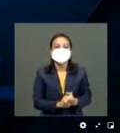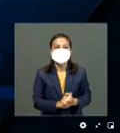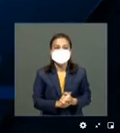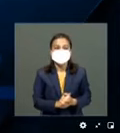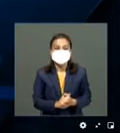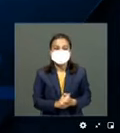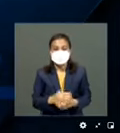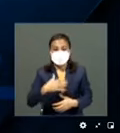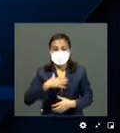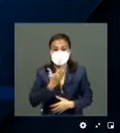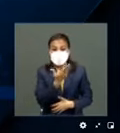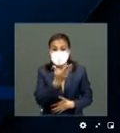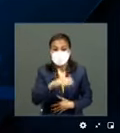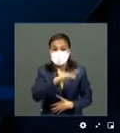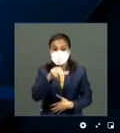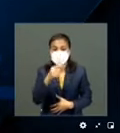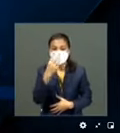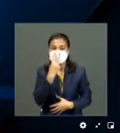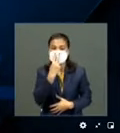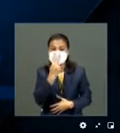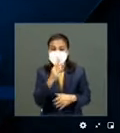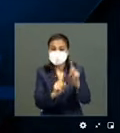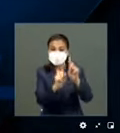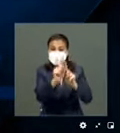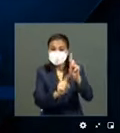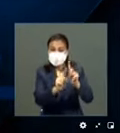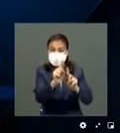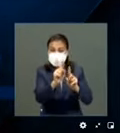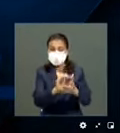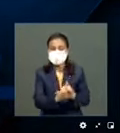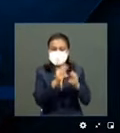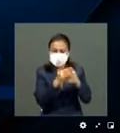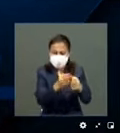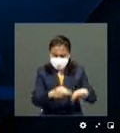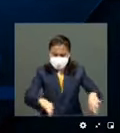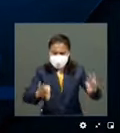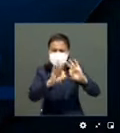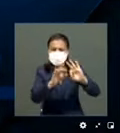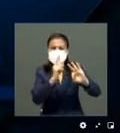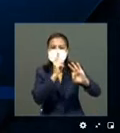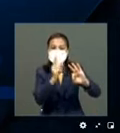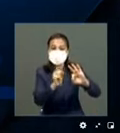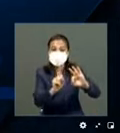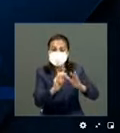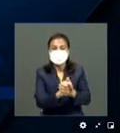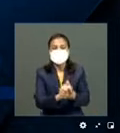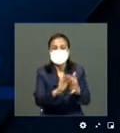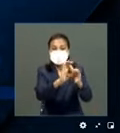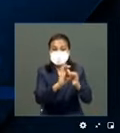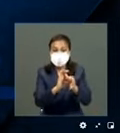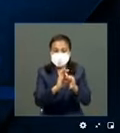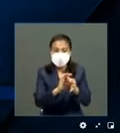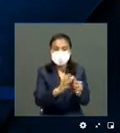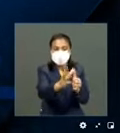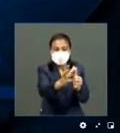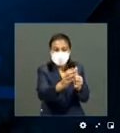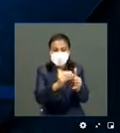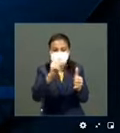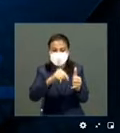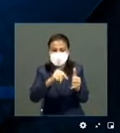ให้ทุกท่านสังเกตคือเราเน้นย้ำมาตลอดว่าการติดเชื้อเนี่ยนะคะมักจะเป็นอยู่ใน